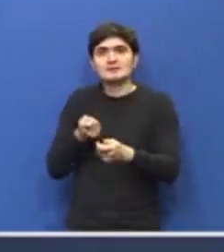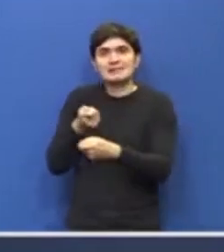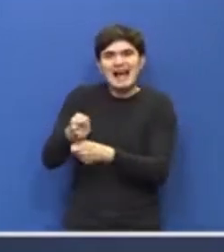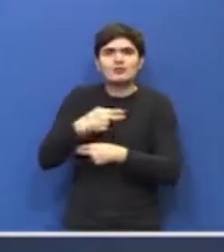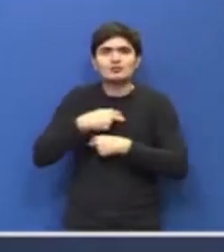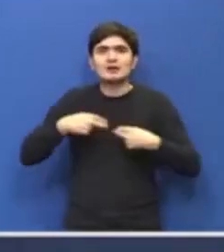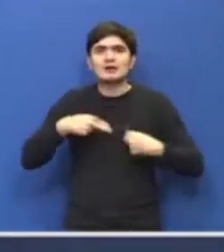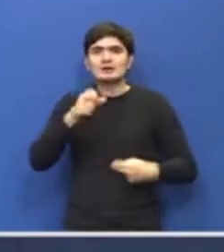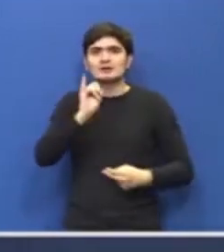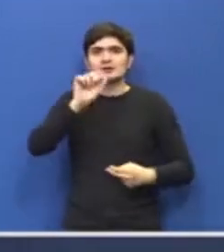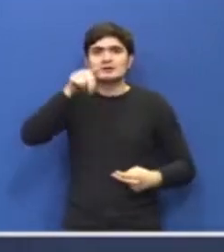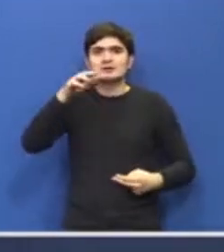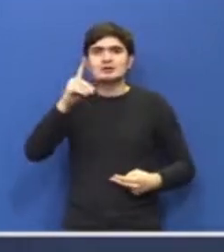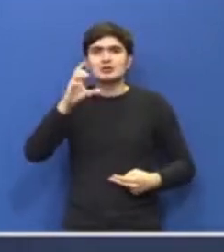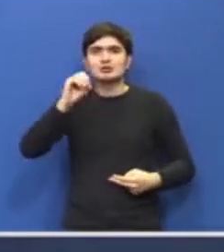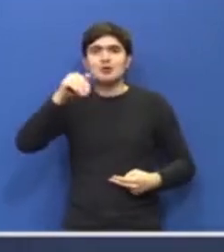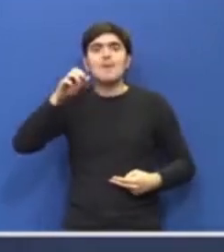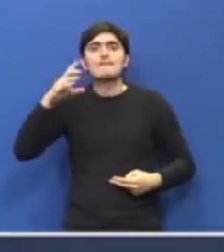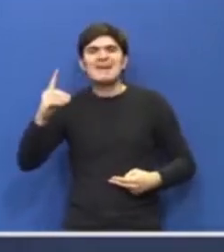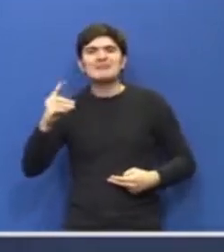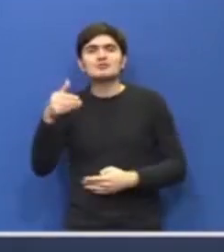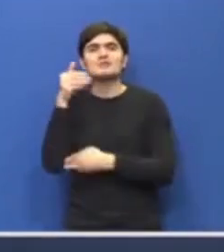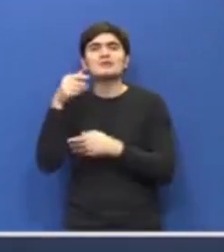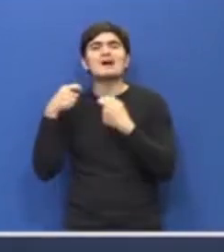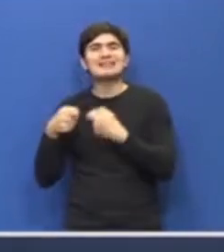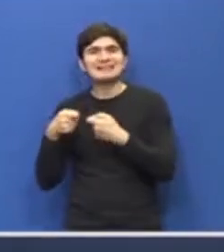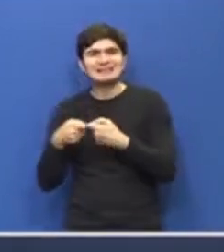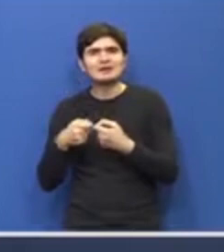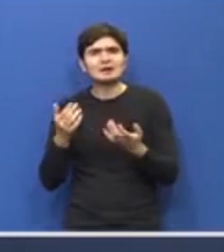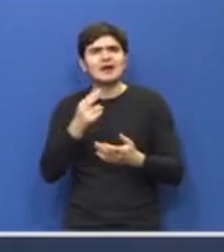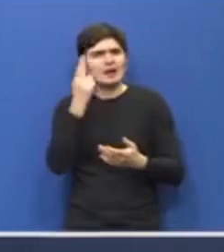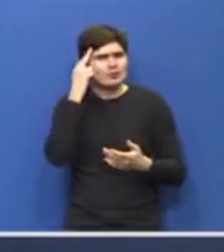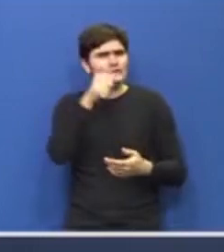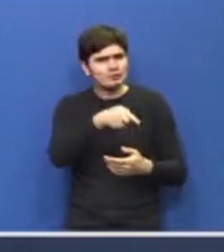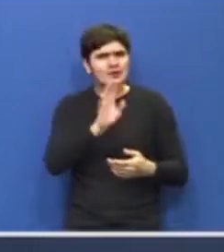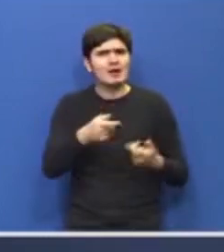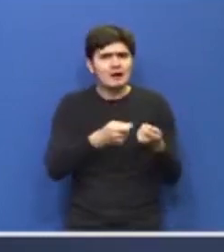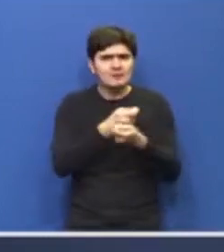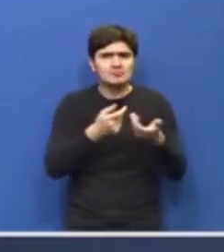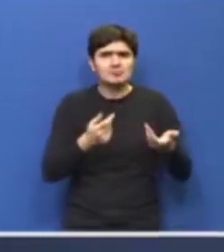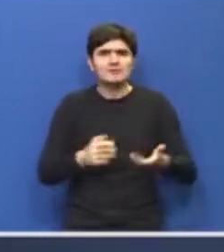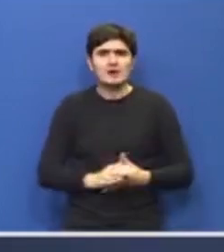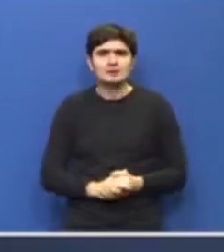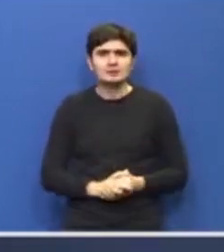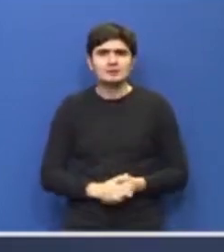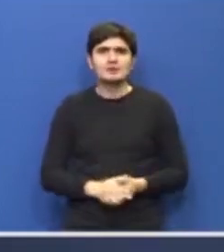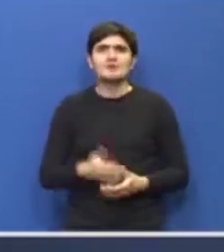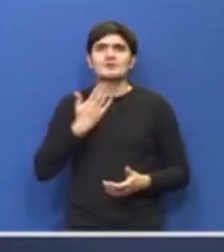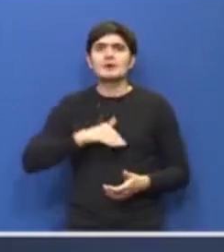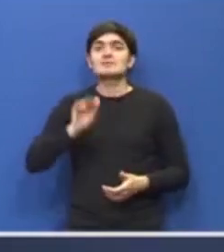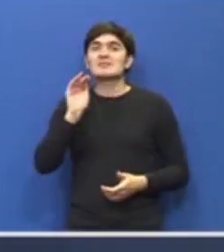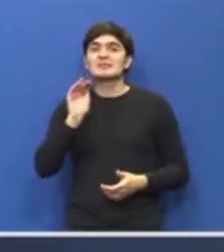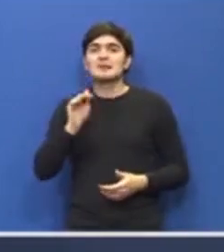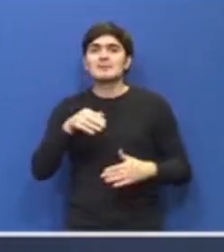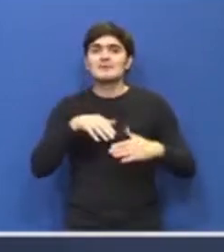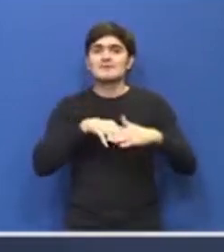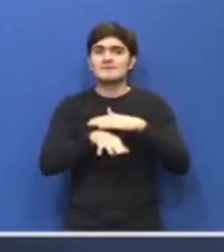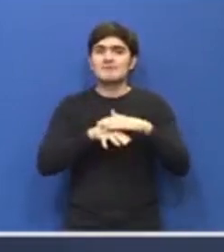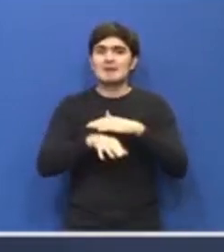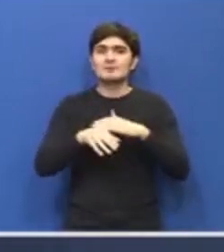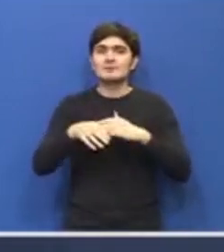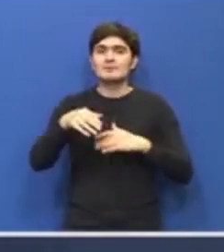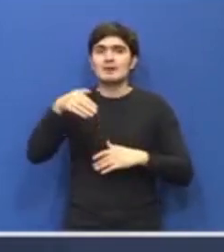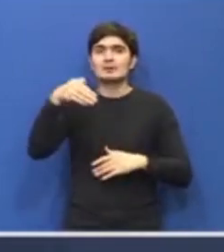și împotriva celor pe care ei știu mai bine că au avut de-a face cu ei direct. Domnule ministru, aș dori să vă întreb dacă Metrorex a încasat banii în